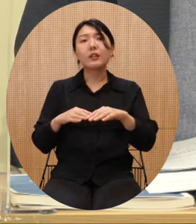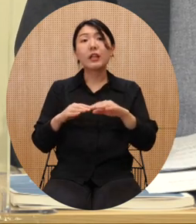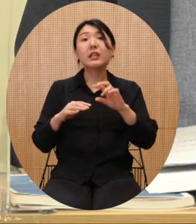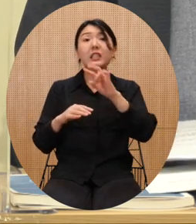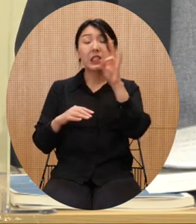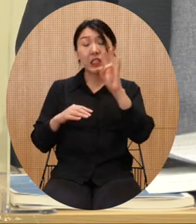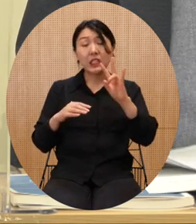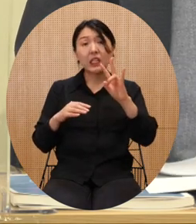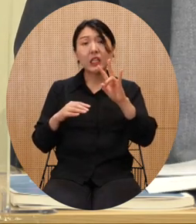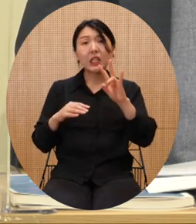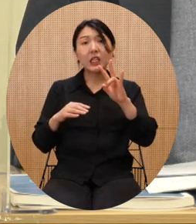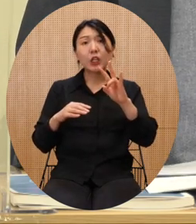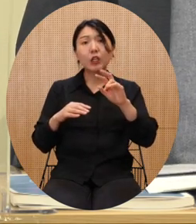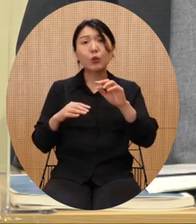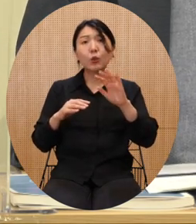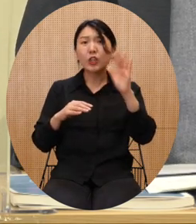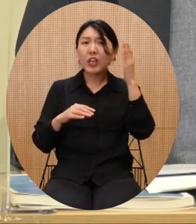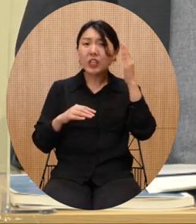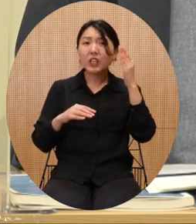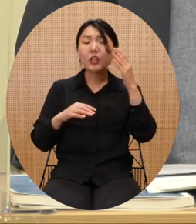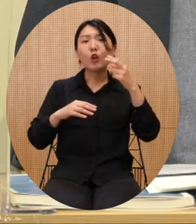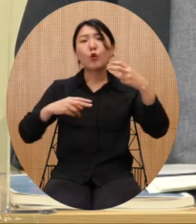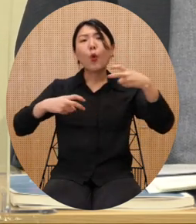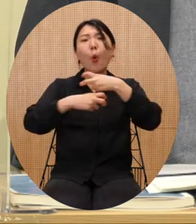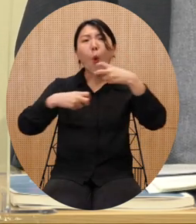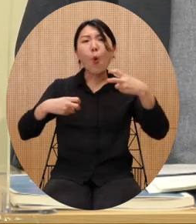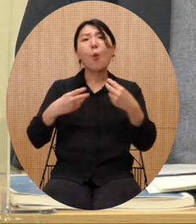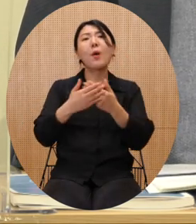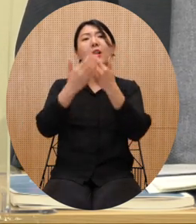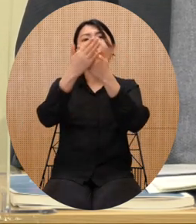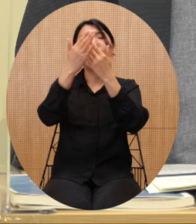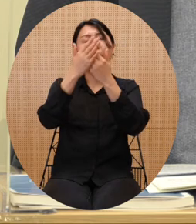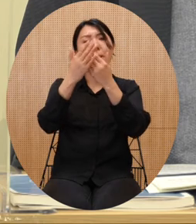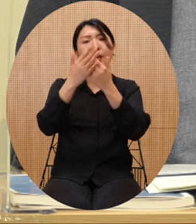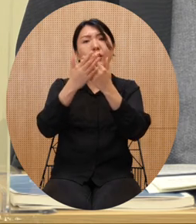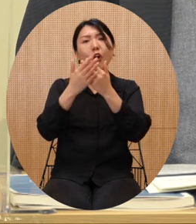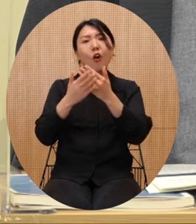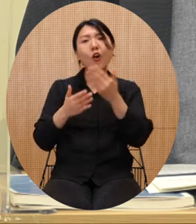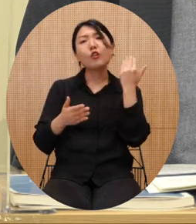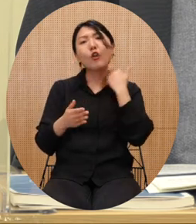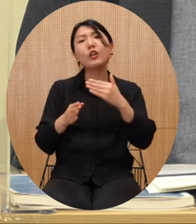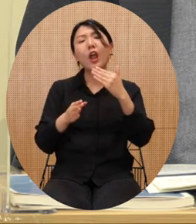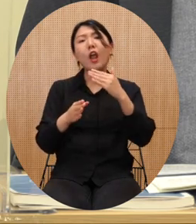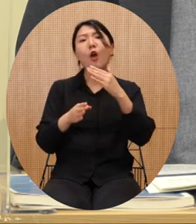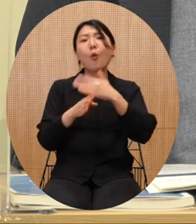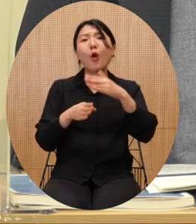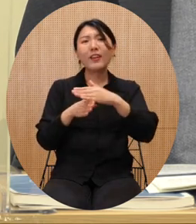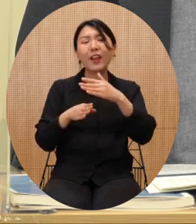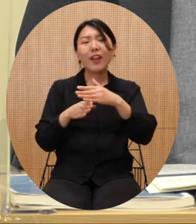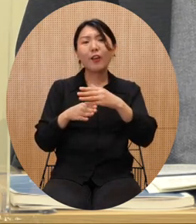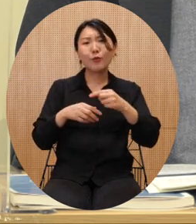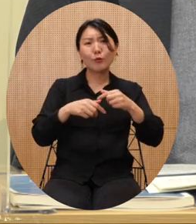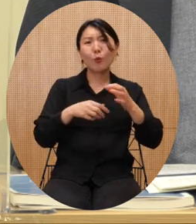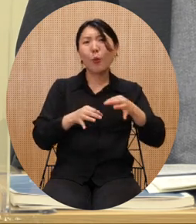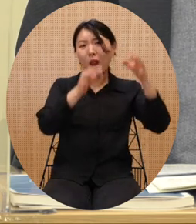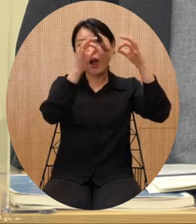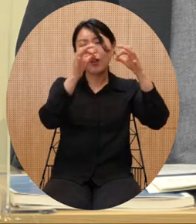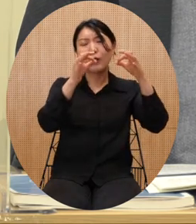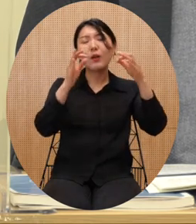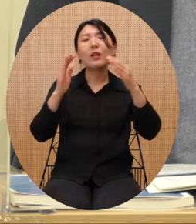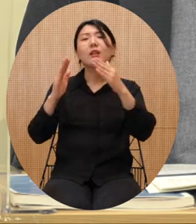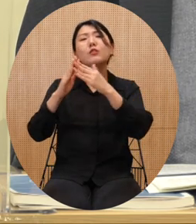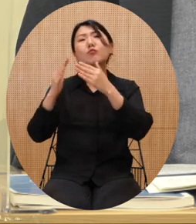그 이제 전월세가 굉장히 그 교통망이 발달이 되면서 전월세가 높아지면서 주거